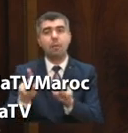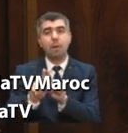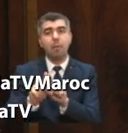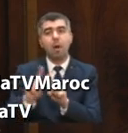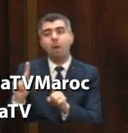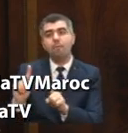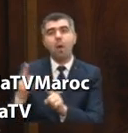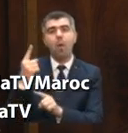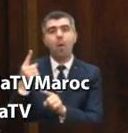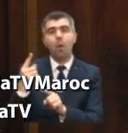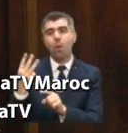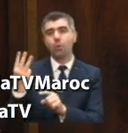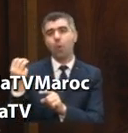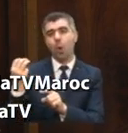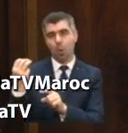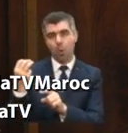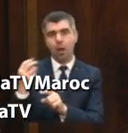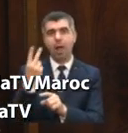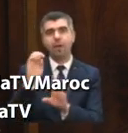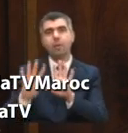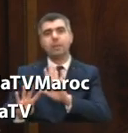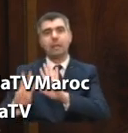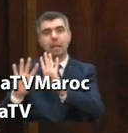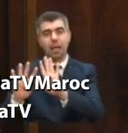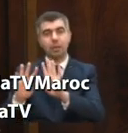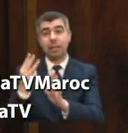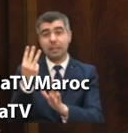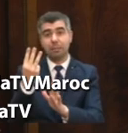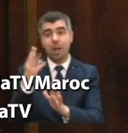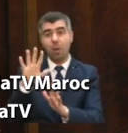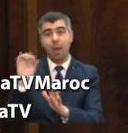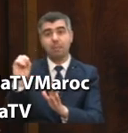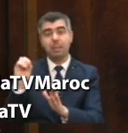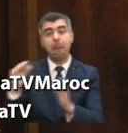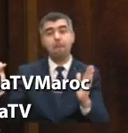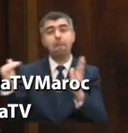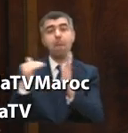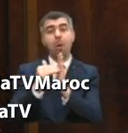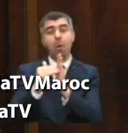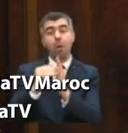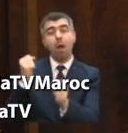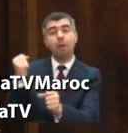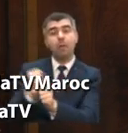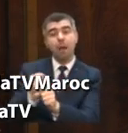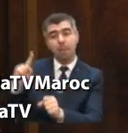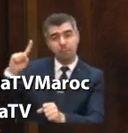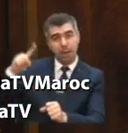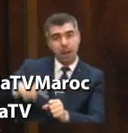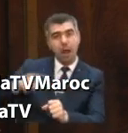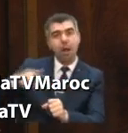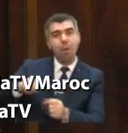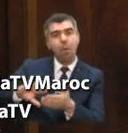الرابع من سنة 2019، أي 305 مليون وظيفة بدوام كامل